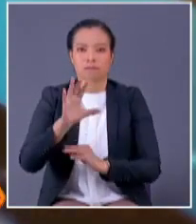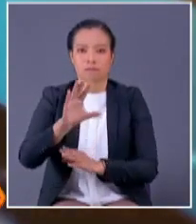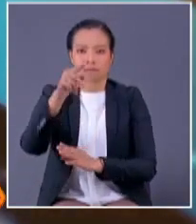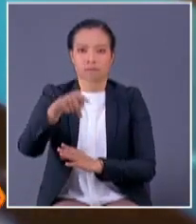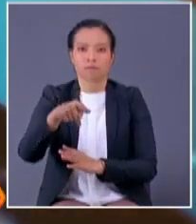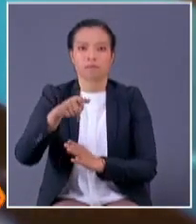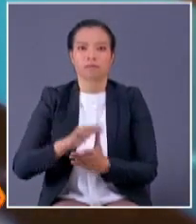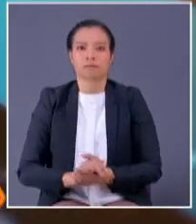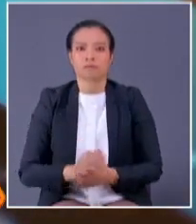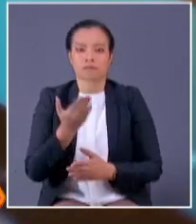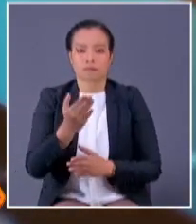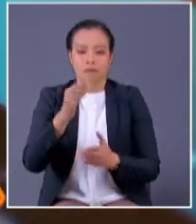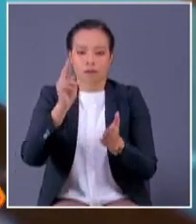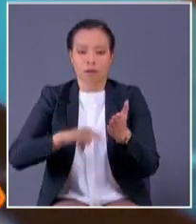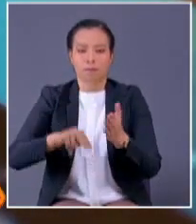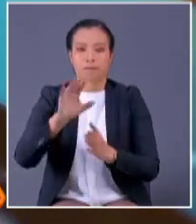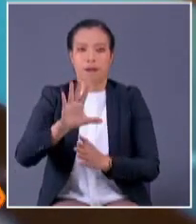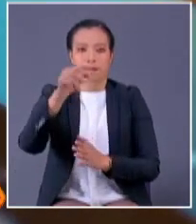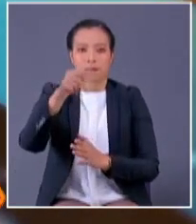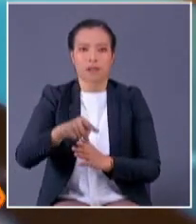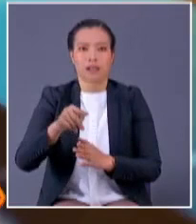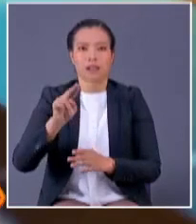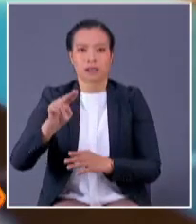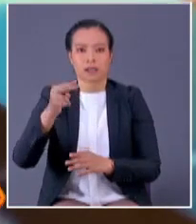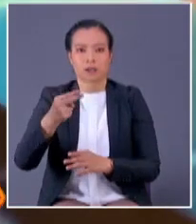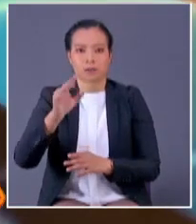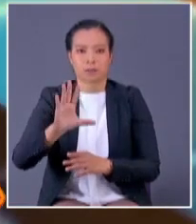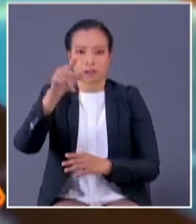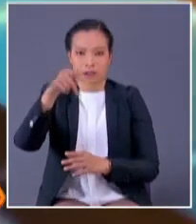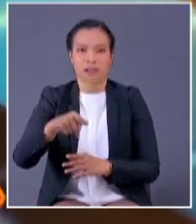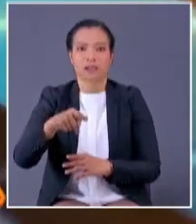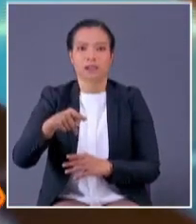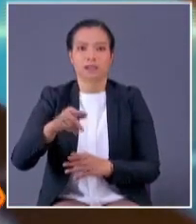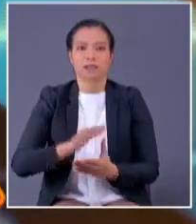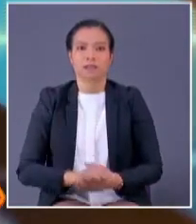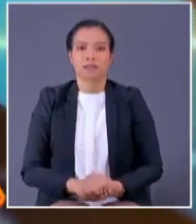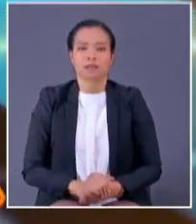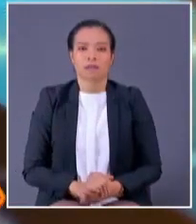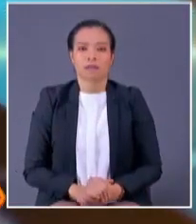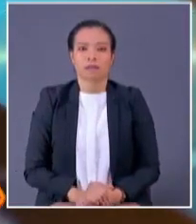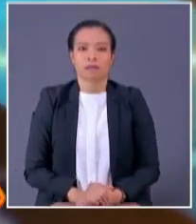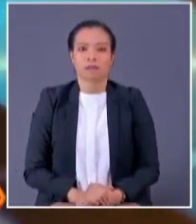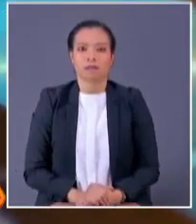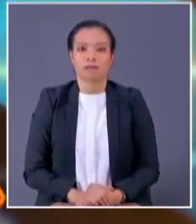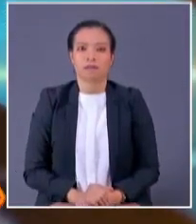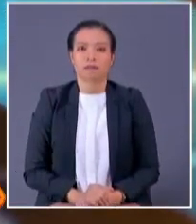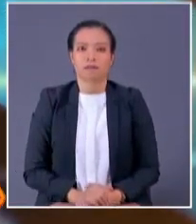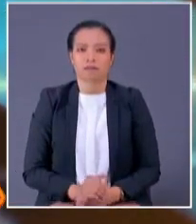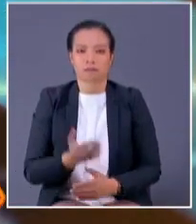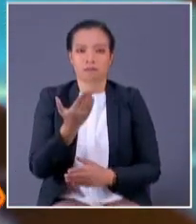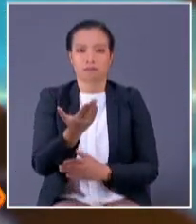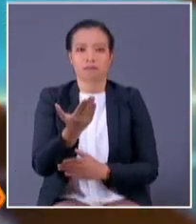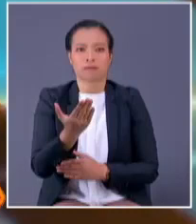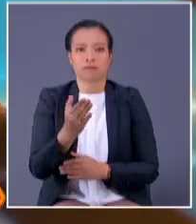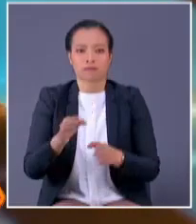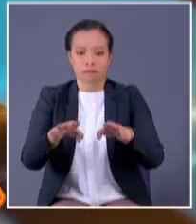าททันทีถ้าค่าปรับ 5,000 บาทก็จะกลายเป็น 25,000 บาท 5,000 บาททันทีเพราะนั้นไม่ว่าจะเ